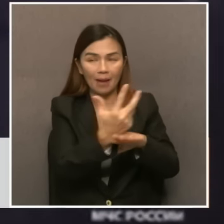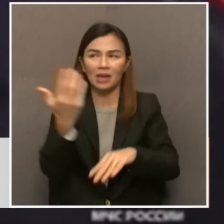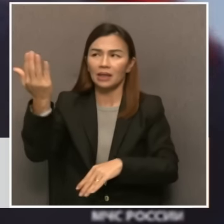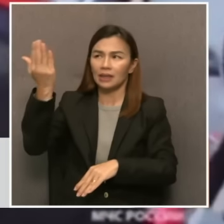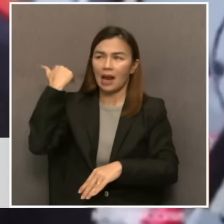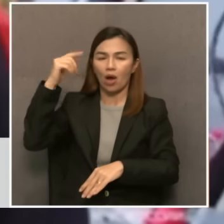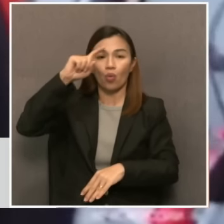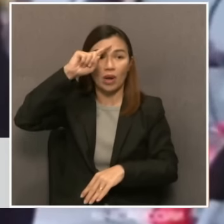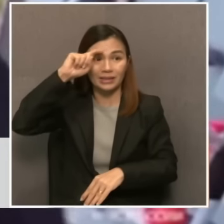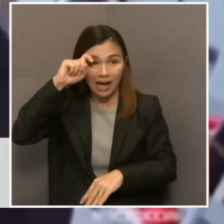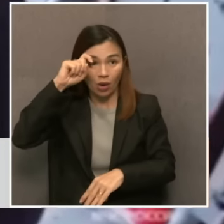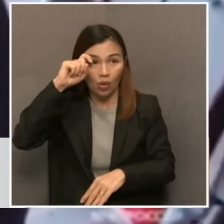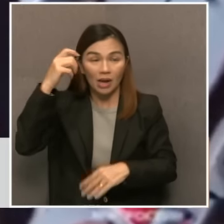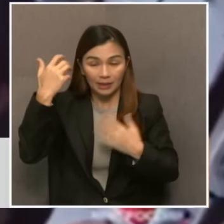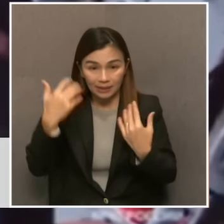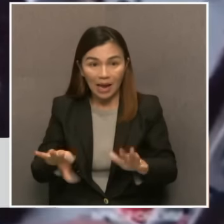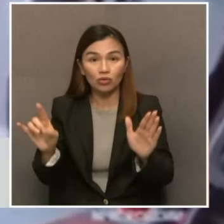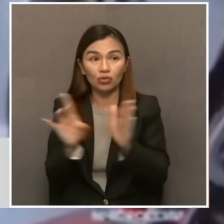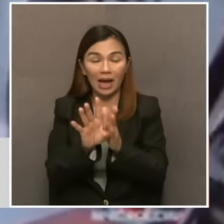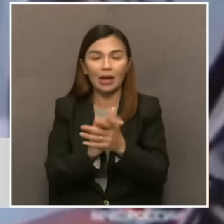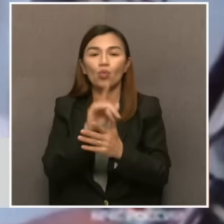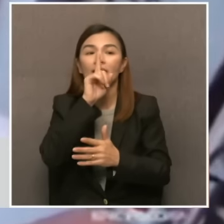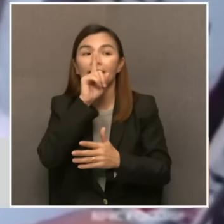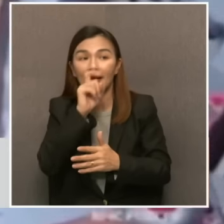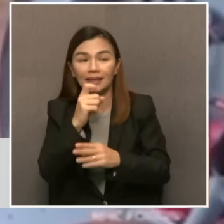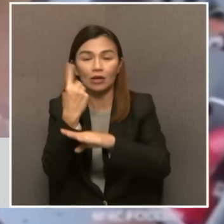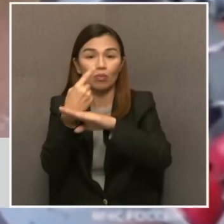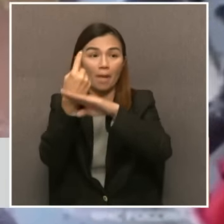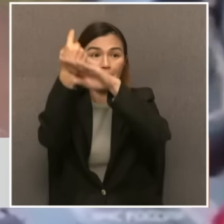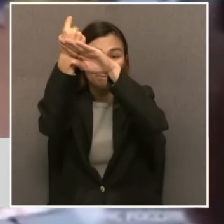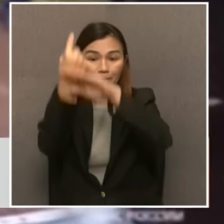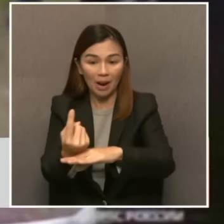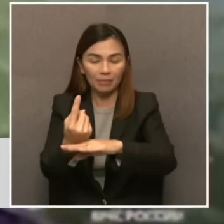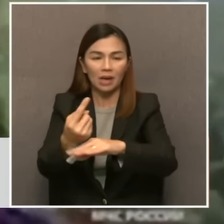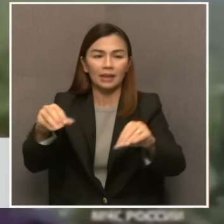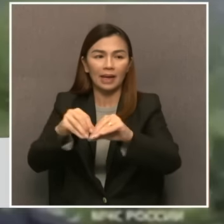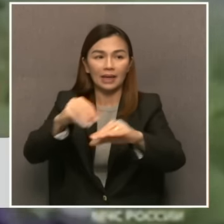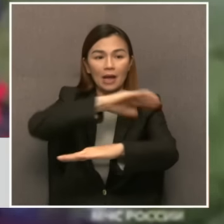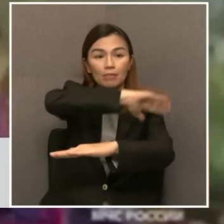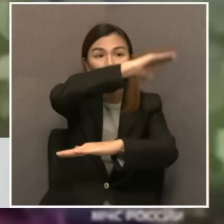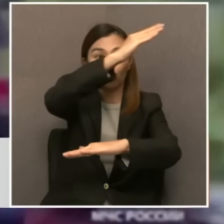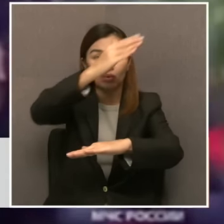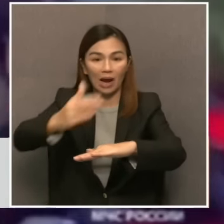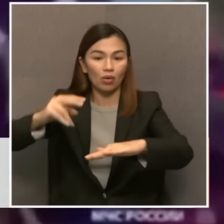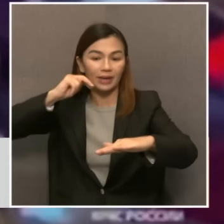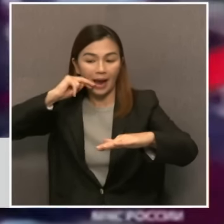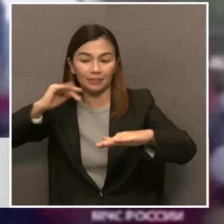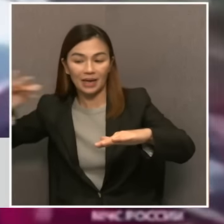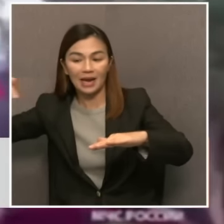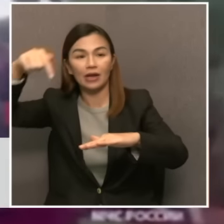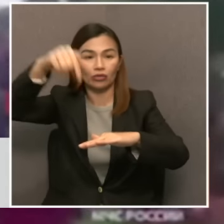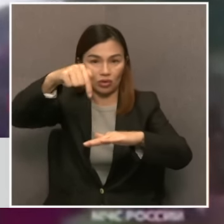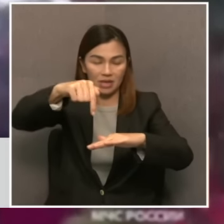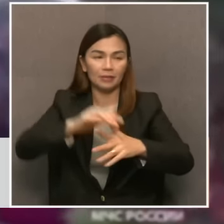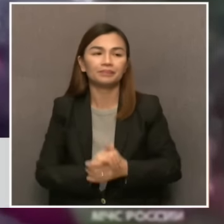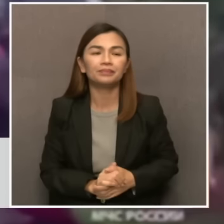ร์ก่อนที่จะมาพบซากในช่วงเช้าวันอาทิตย์ในพื้นที่เนินเขาใกล้กับคาบสมุทรคำซัดคาขณะที่สื่อท้องถิ่น